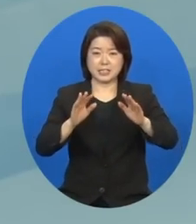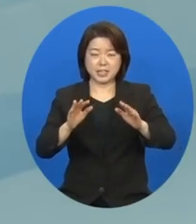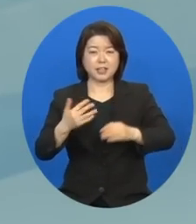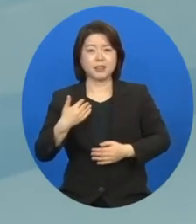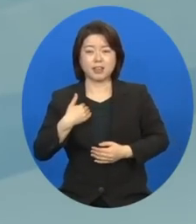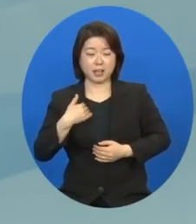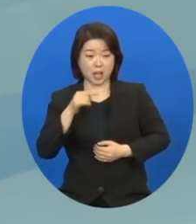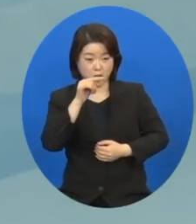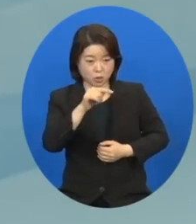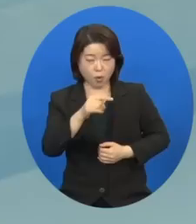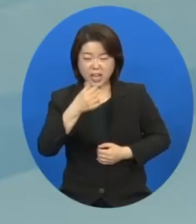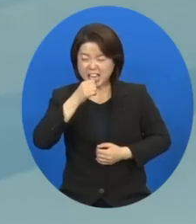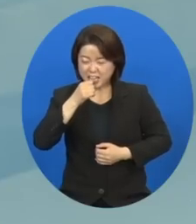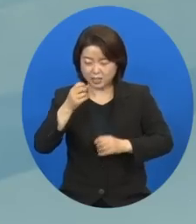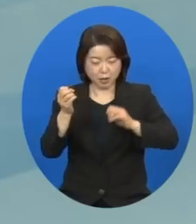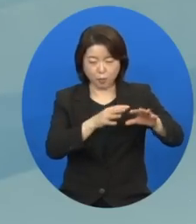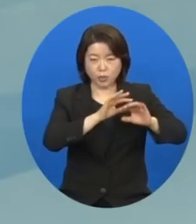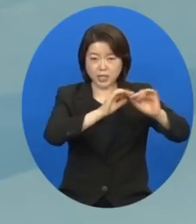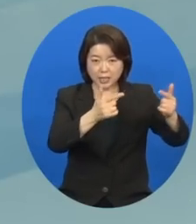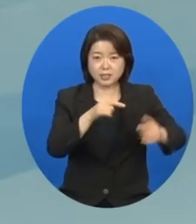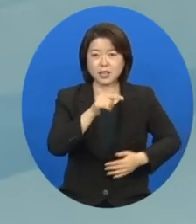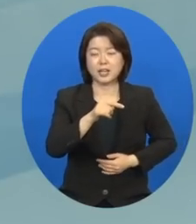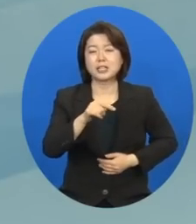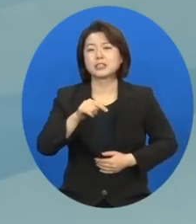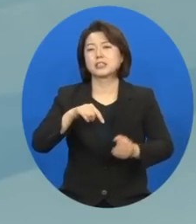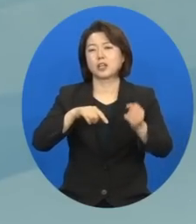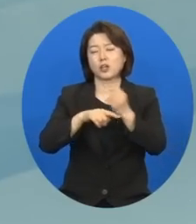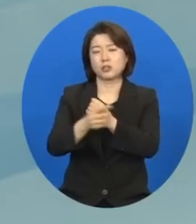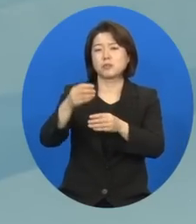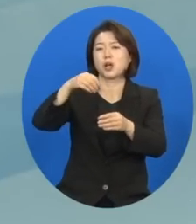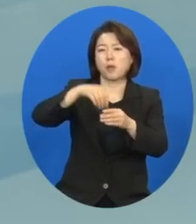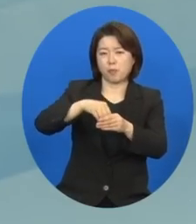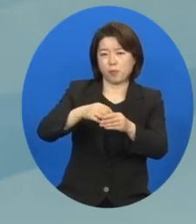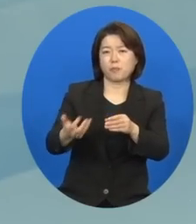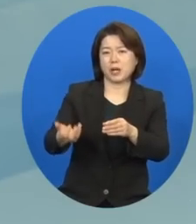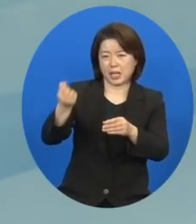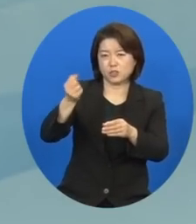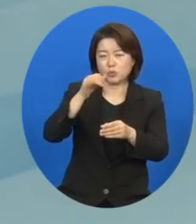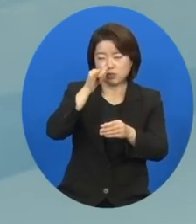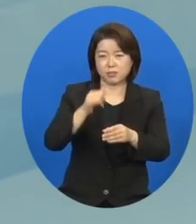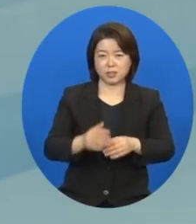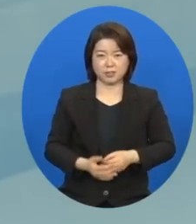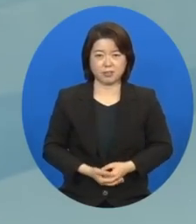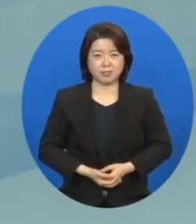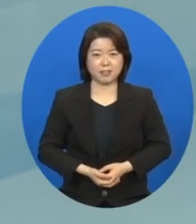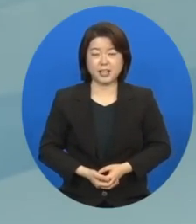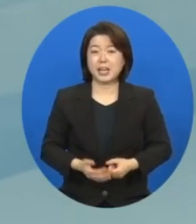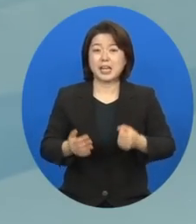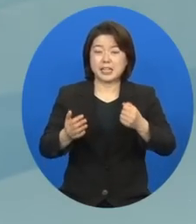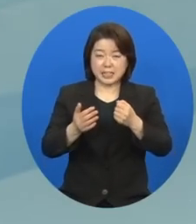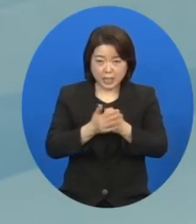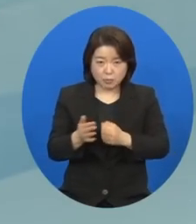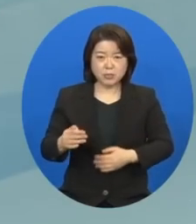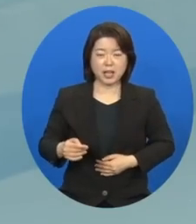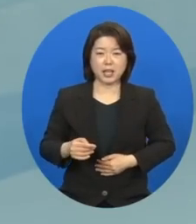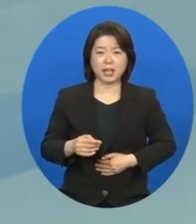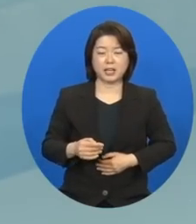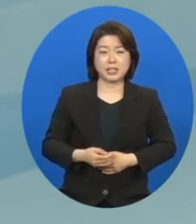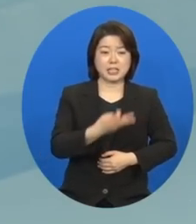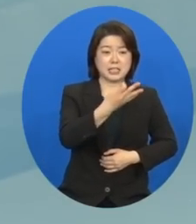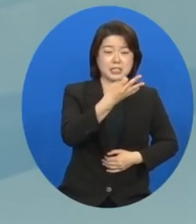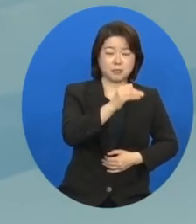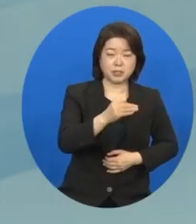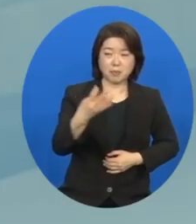내가 너를 절대로 버리지 않겠다라는 그런 의미를 갖고 있는 겁니다. 그래서 14만 4천